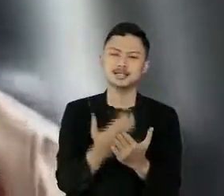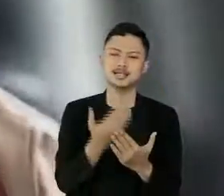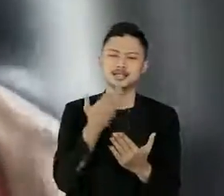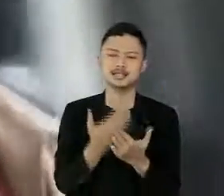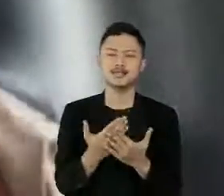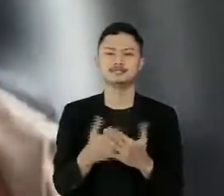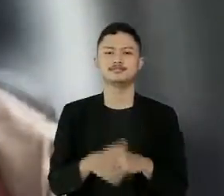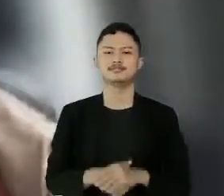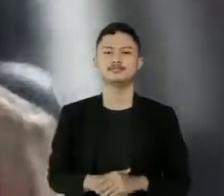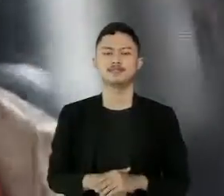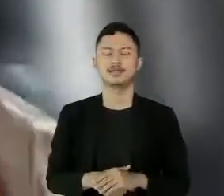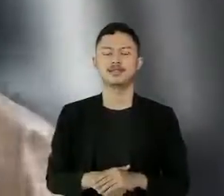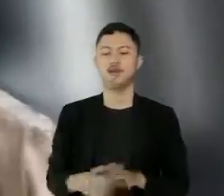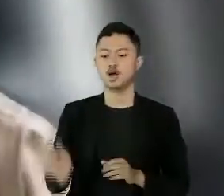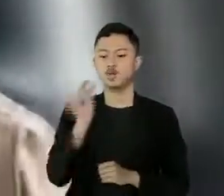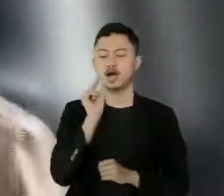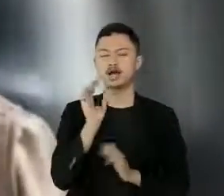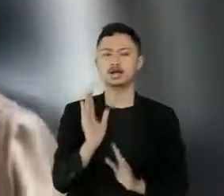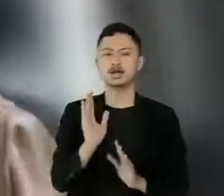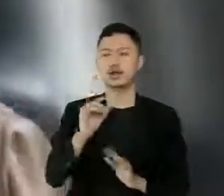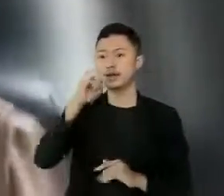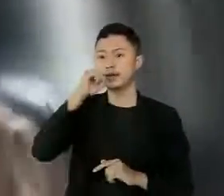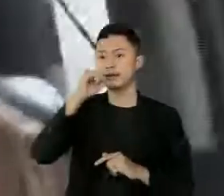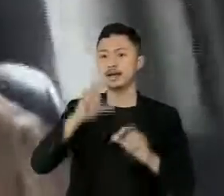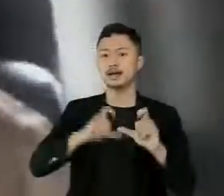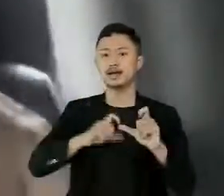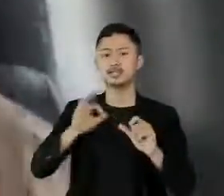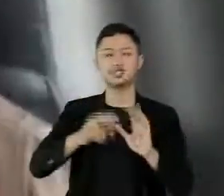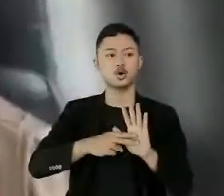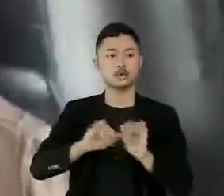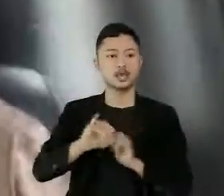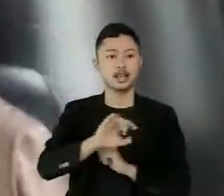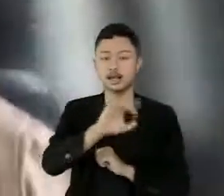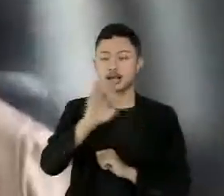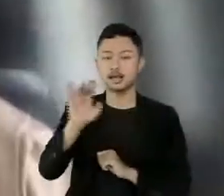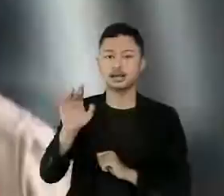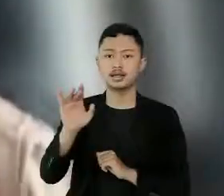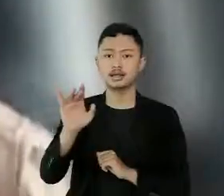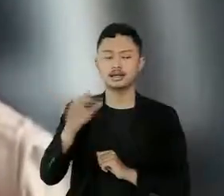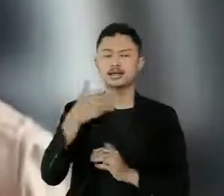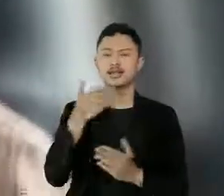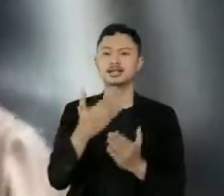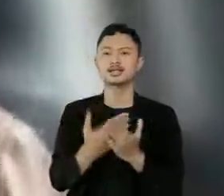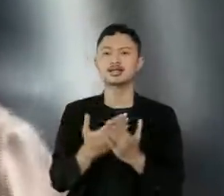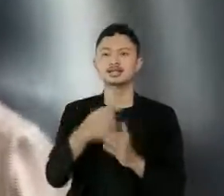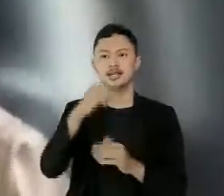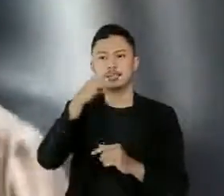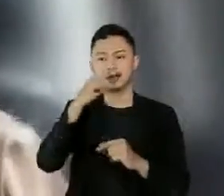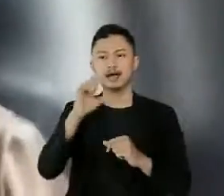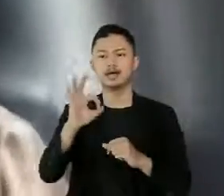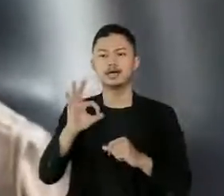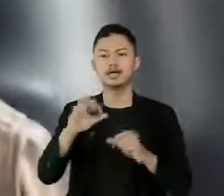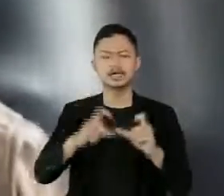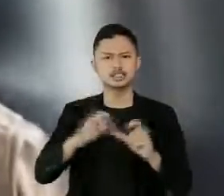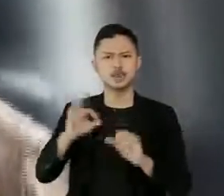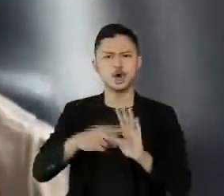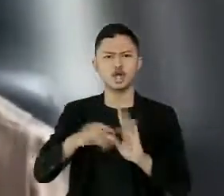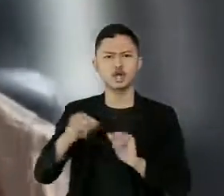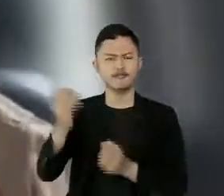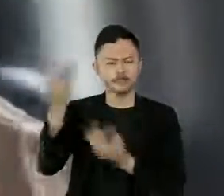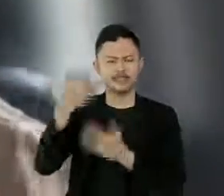lagi atas undangan, dan Pak Sony Sukadanya juga saya terima kasih Pak Sony yang terus